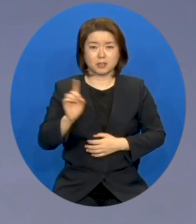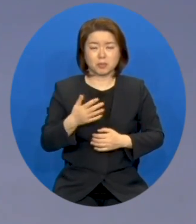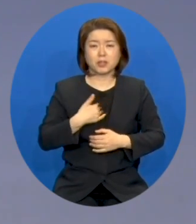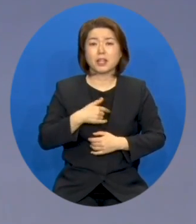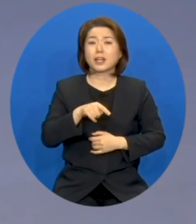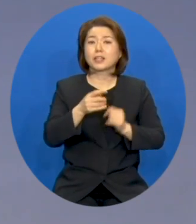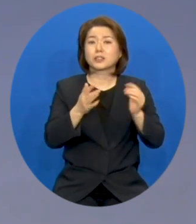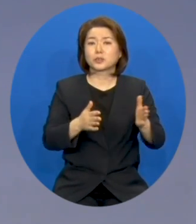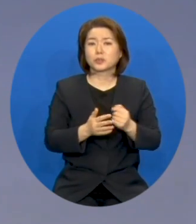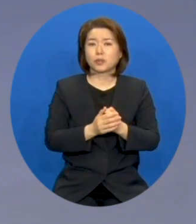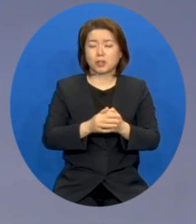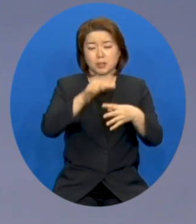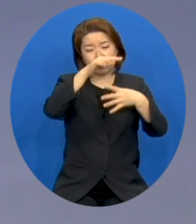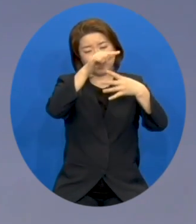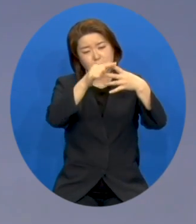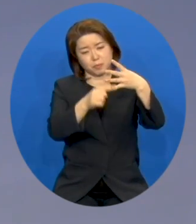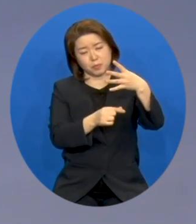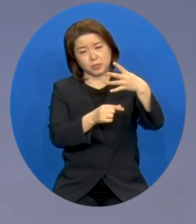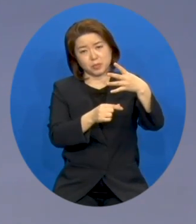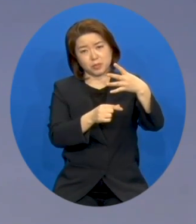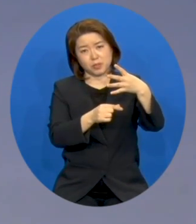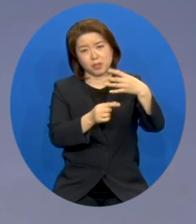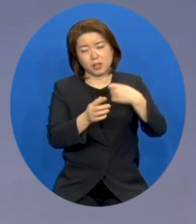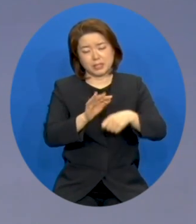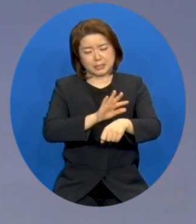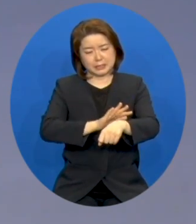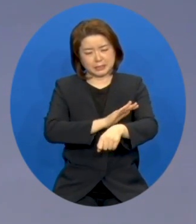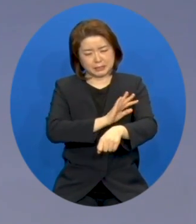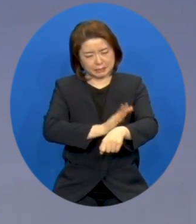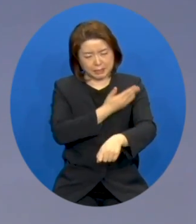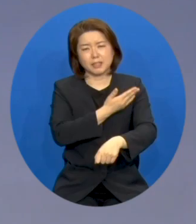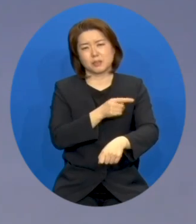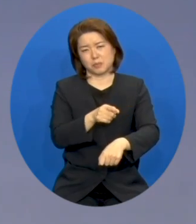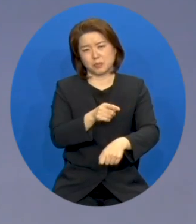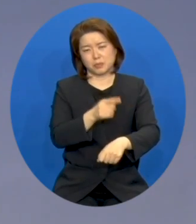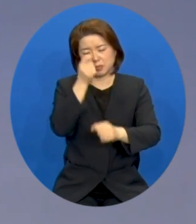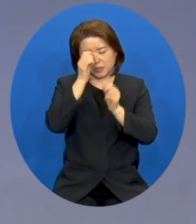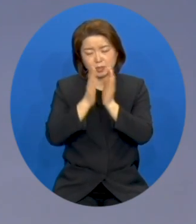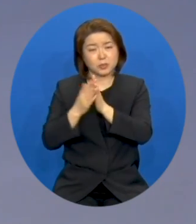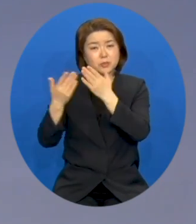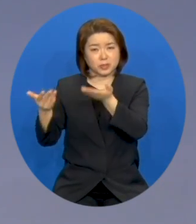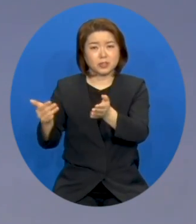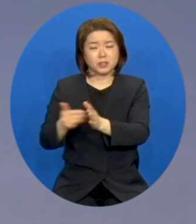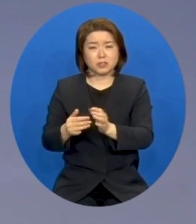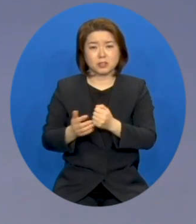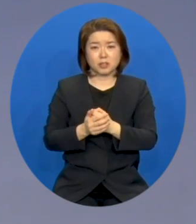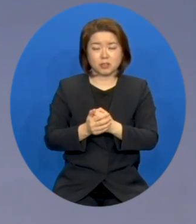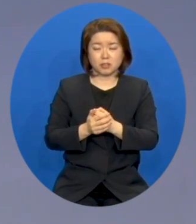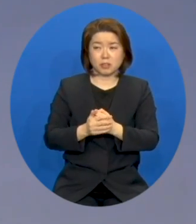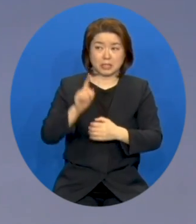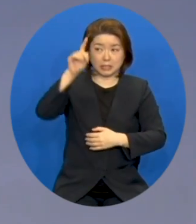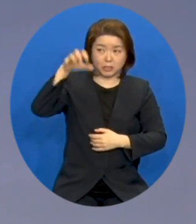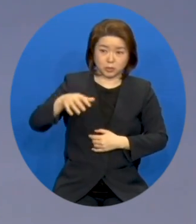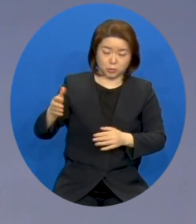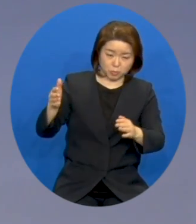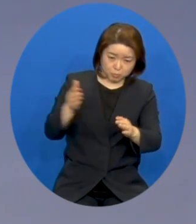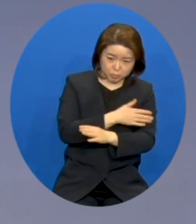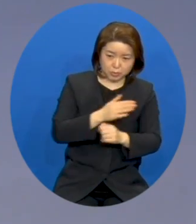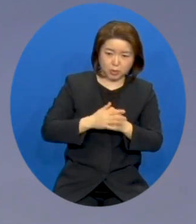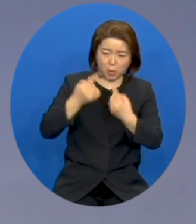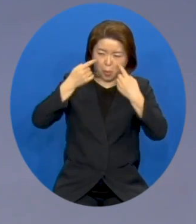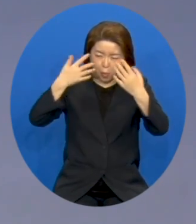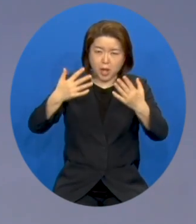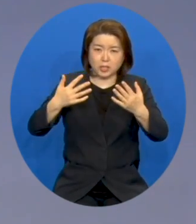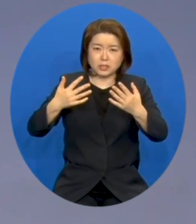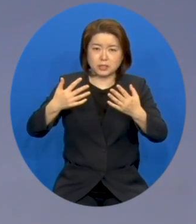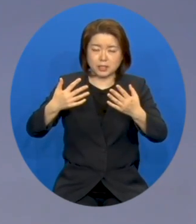그동안 우선순위를 너무나 잘 모르고 기도했구나. 아, 천국 가는 것부터 먼저 확실하게